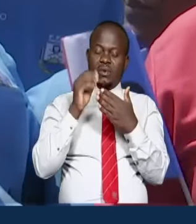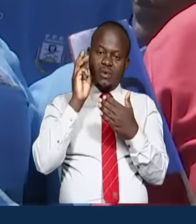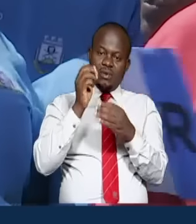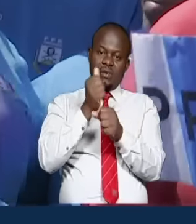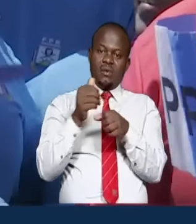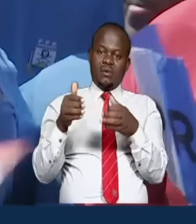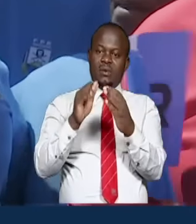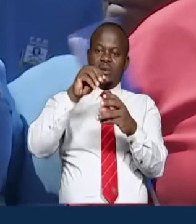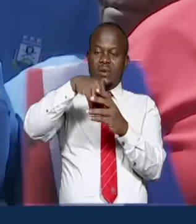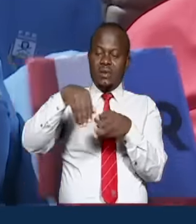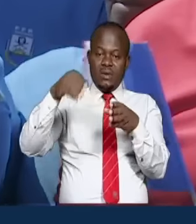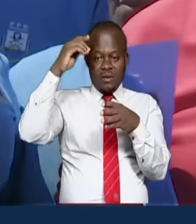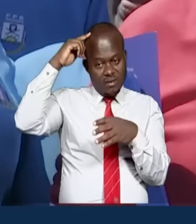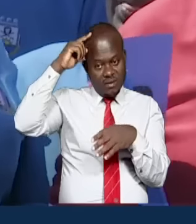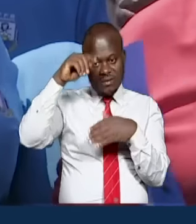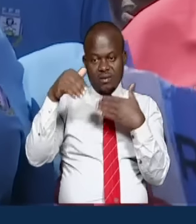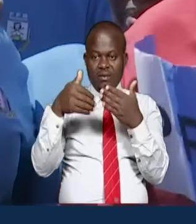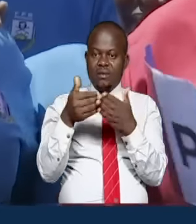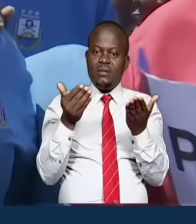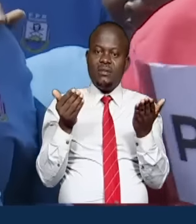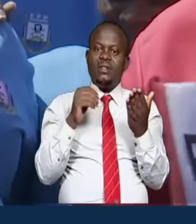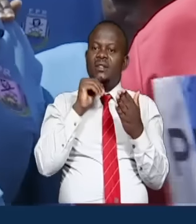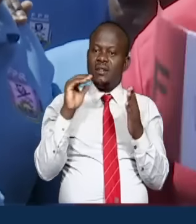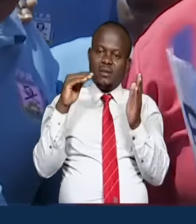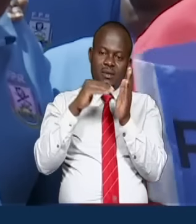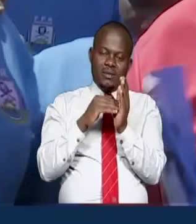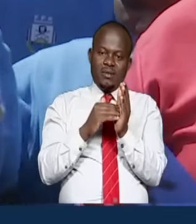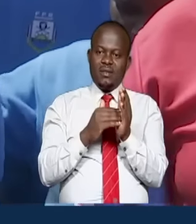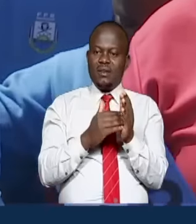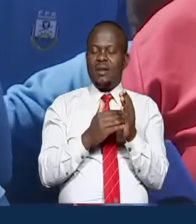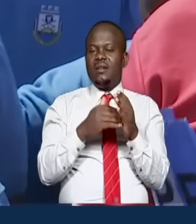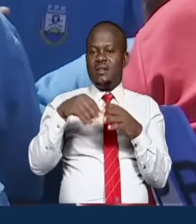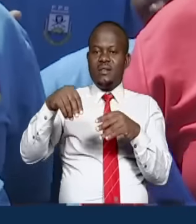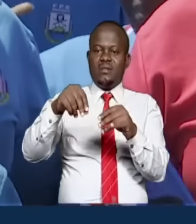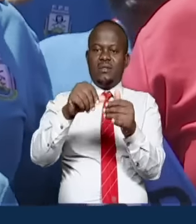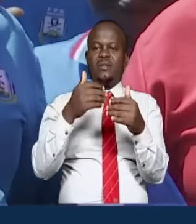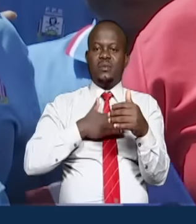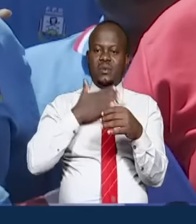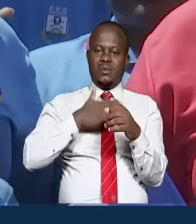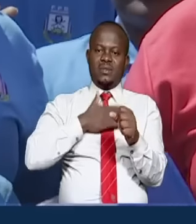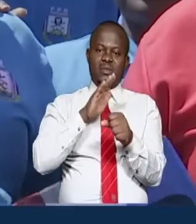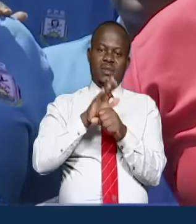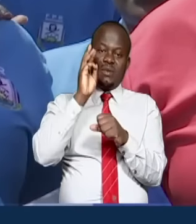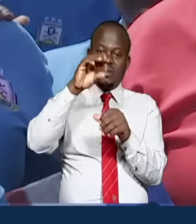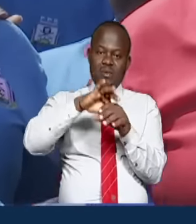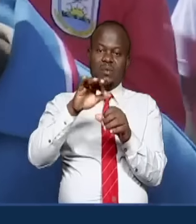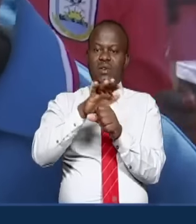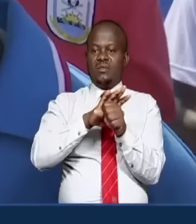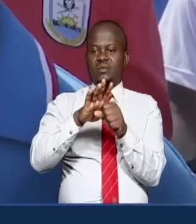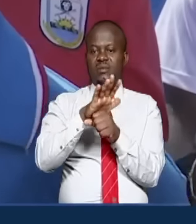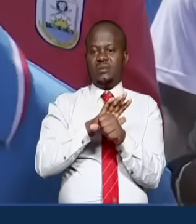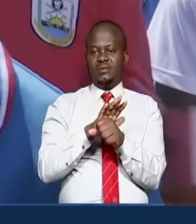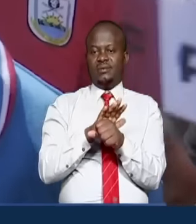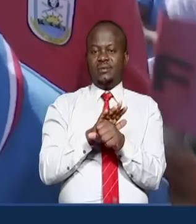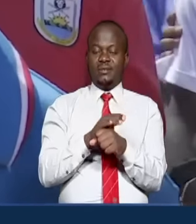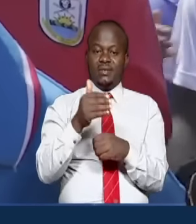umuhanda akadushyiramo kaburimbo. Ntabwo tuzongera kwicwa n'ivumbi. Turabyishimiye cyane tuzamutora ijana ku ijana. Urugendo